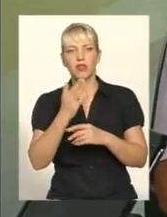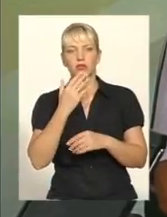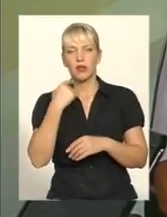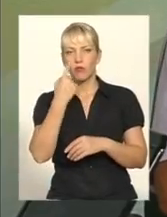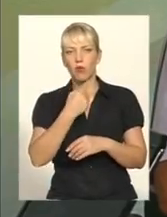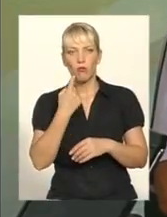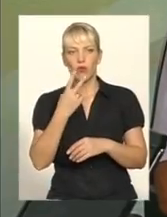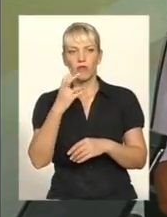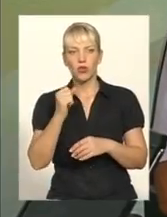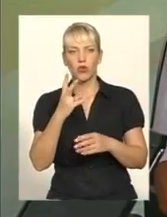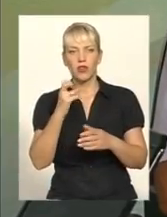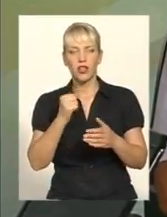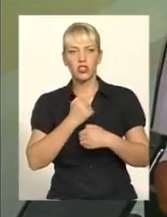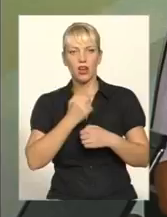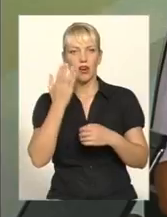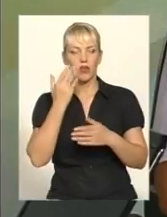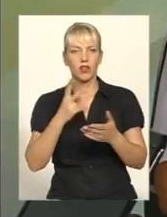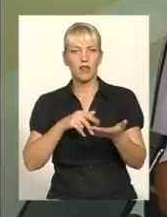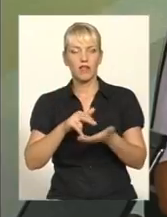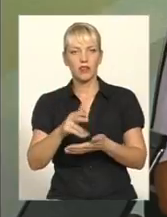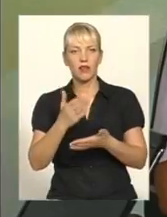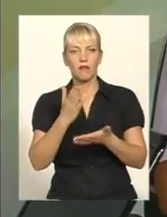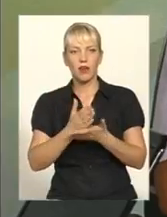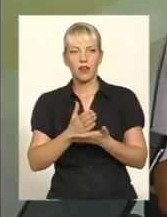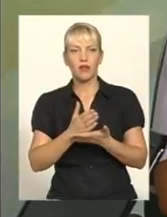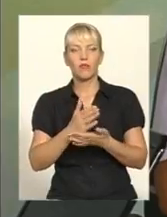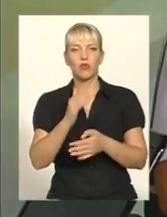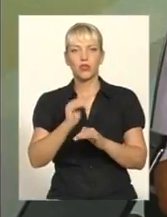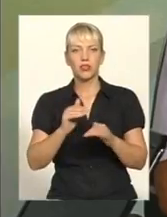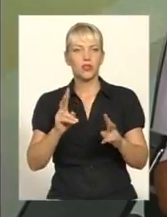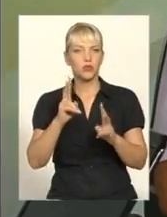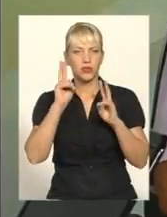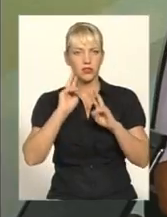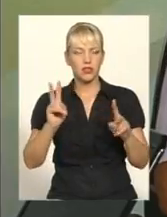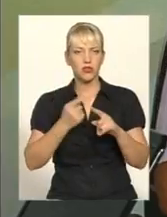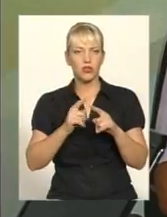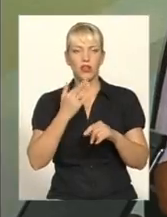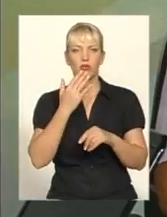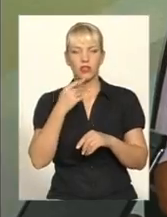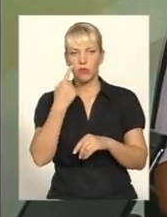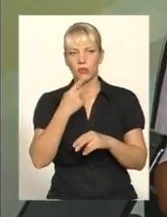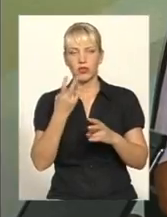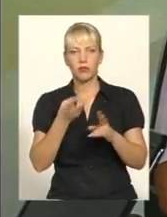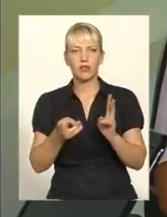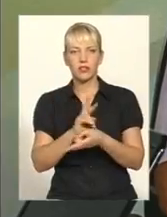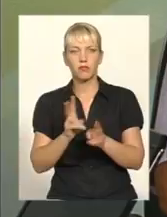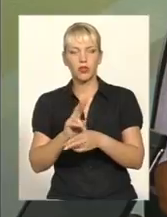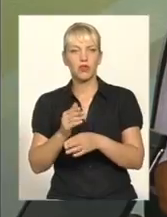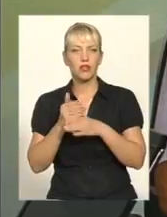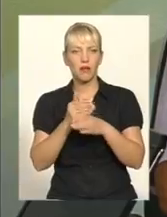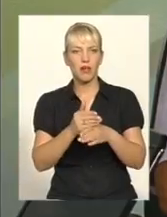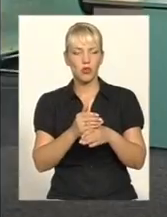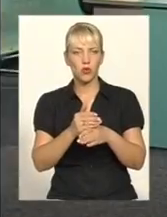превеликий жаль, на виході маємо більшість учнів, які не володіють цією іноземною мовою. Напевно, треба змінювати і методики